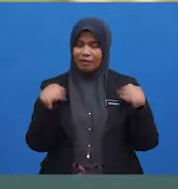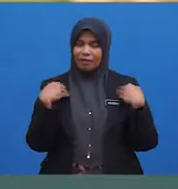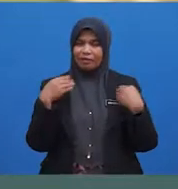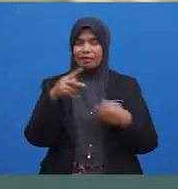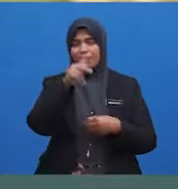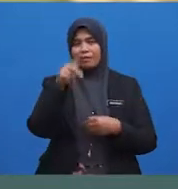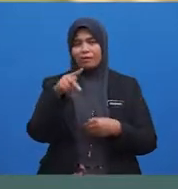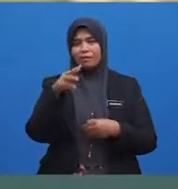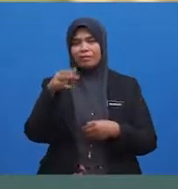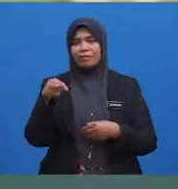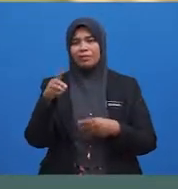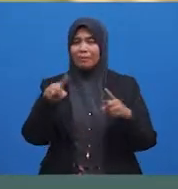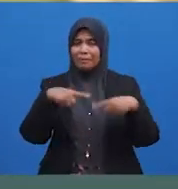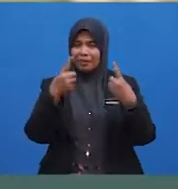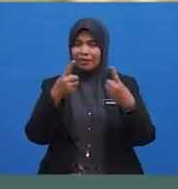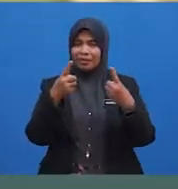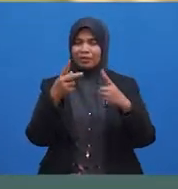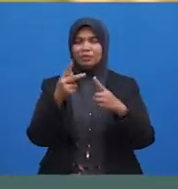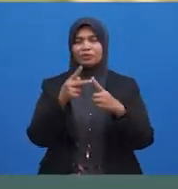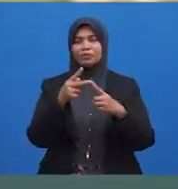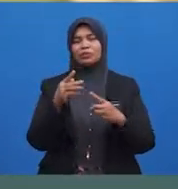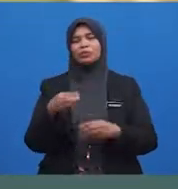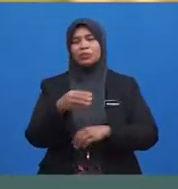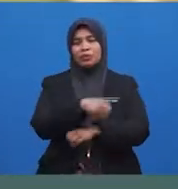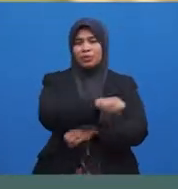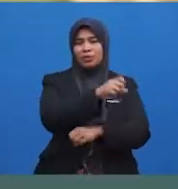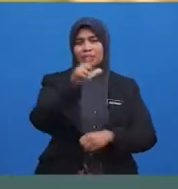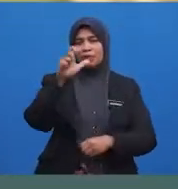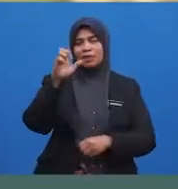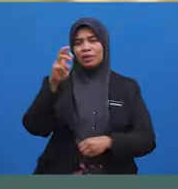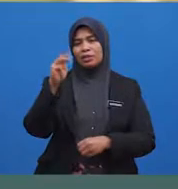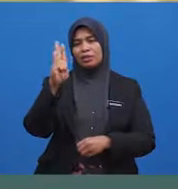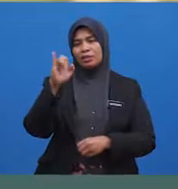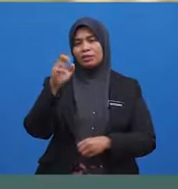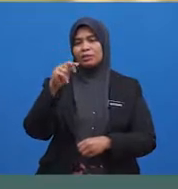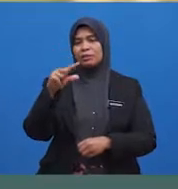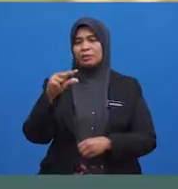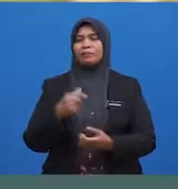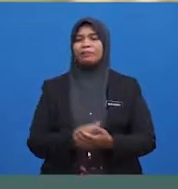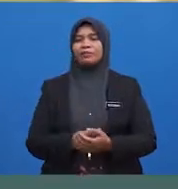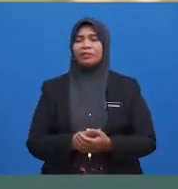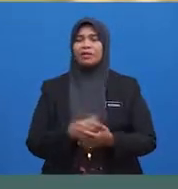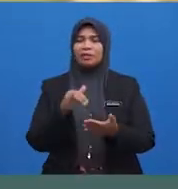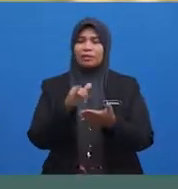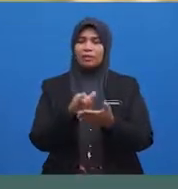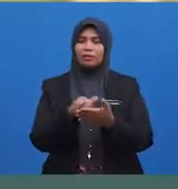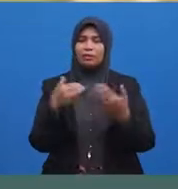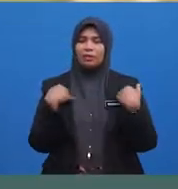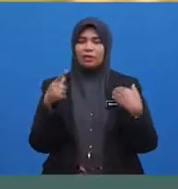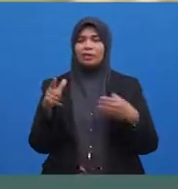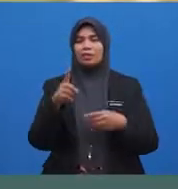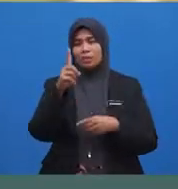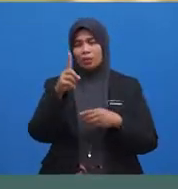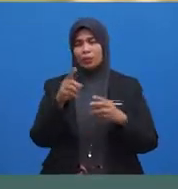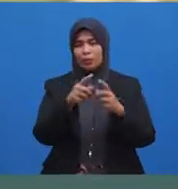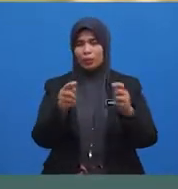Lembing? Tahukah murid-murid, Sungai Lembing merupakan salah satu kawasan perlombongan biji timah